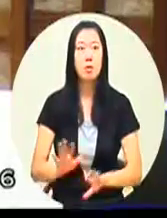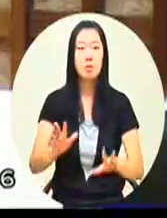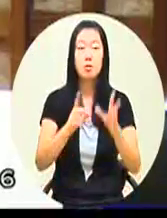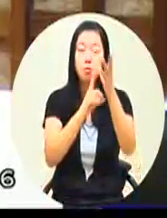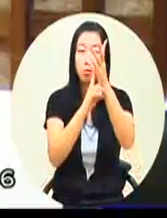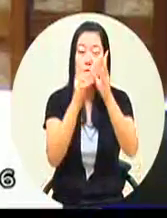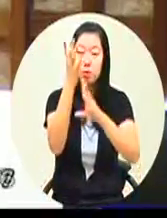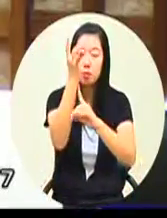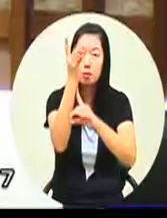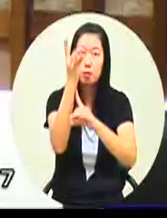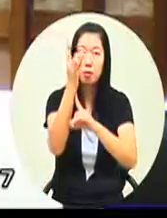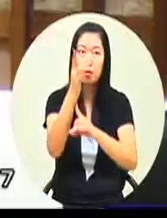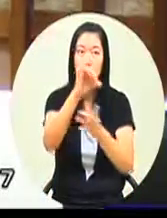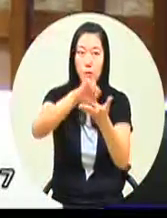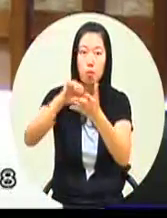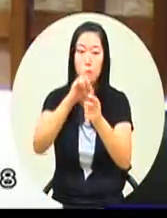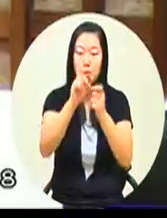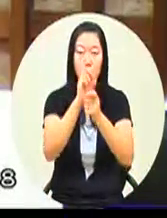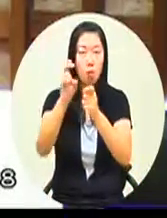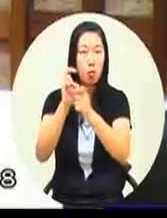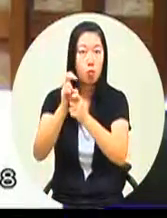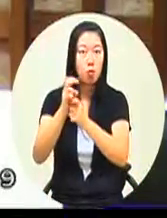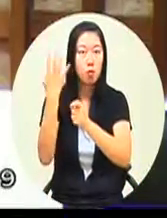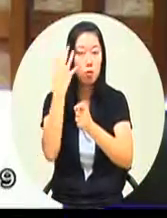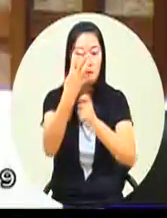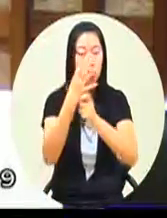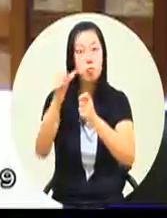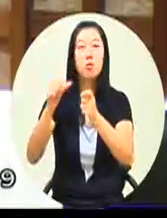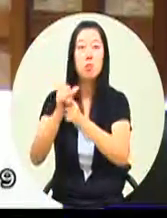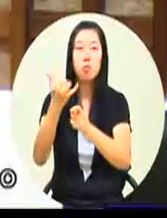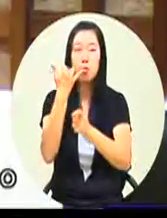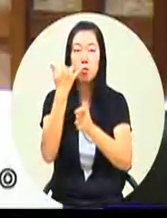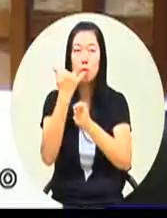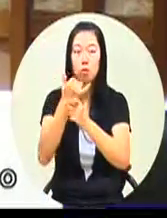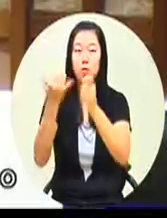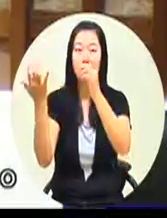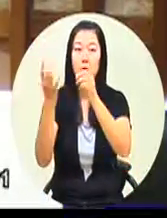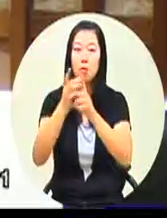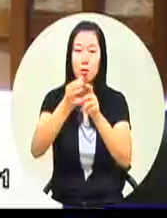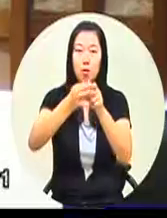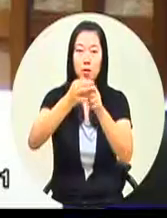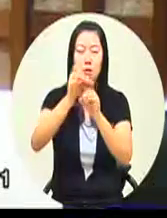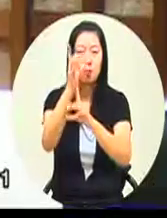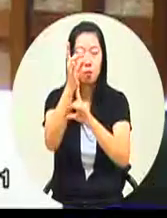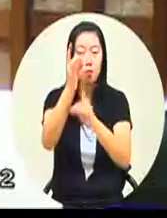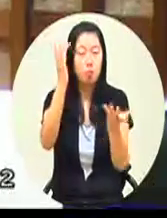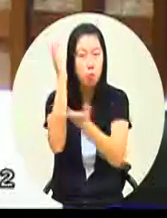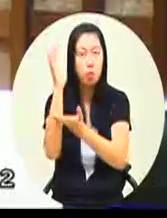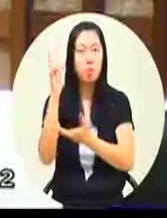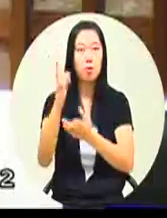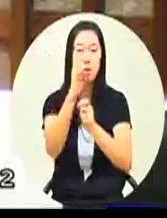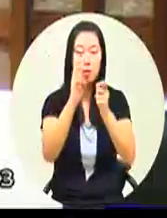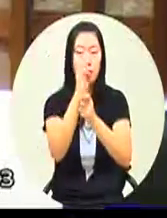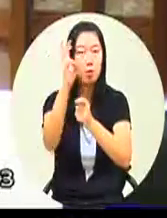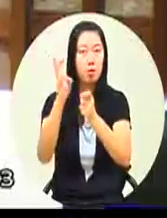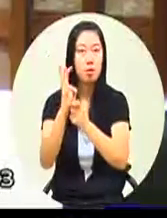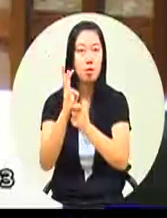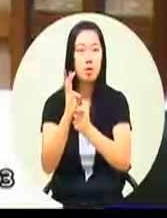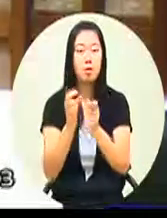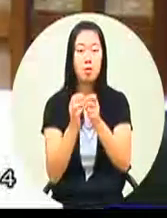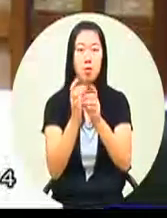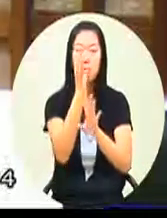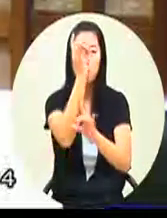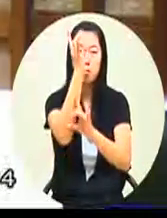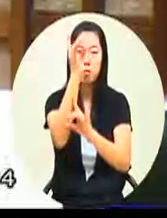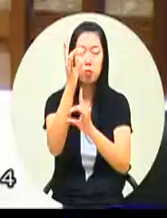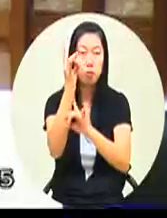迄落。十档去十档，过去拢四档五档会当包人会当坐，啊，即摆拢会使二十档三十档，规个跌到按高雄